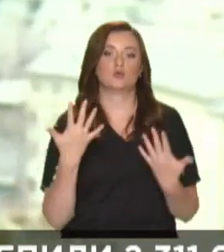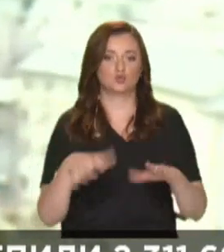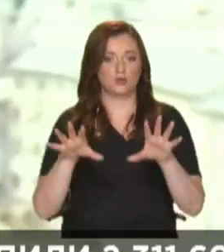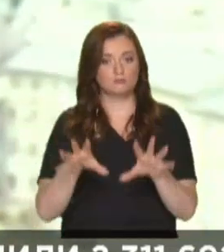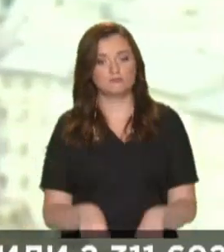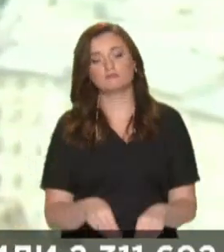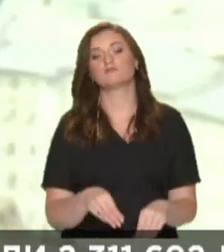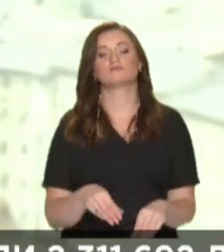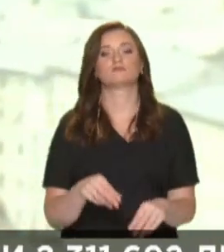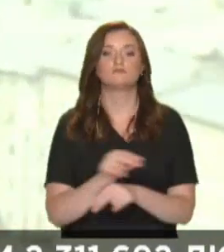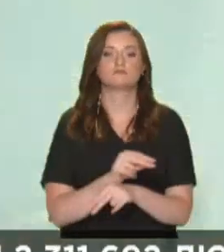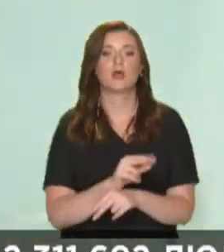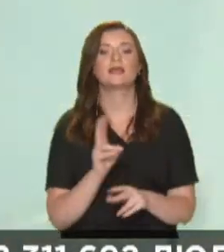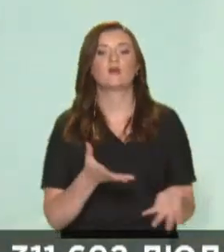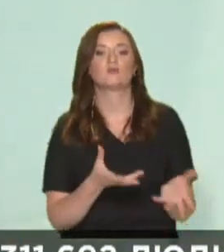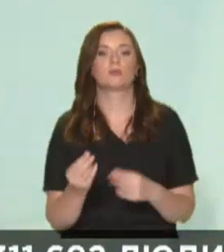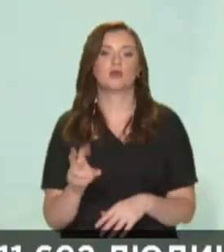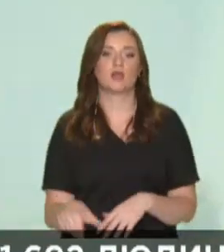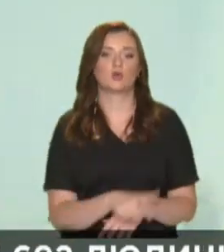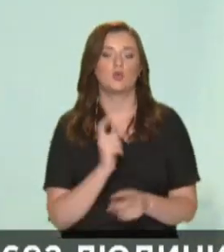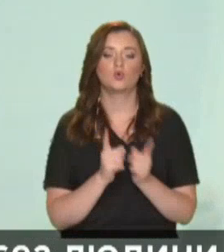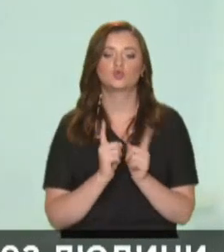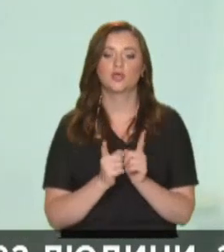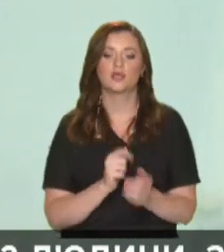аварію? Як вона, власне, вплинула на дорожній трафік?